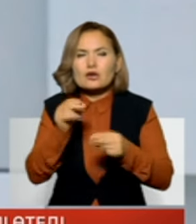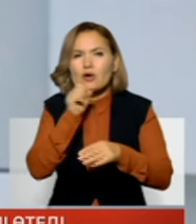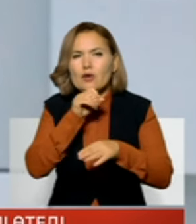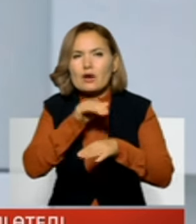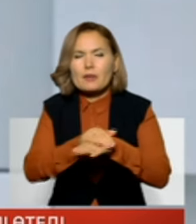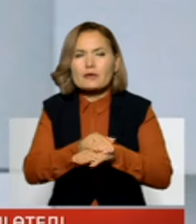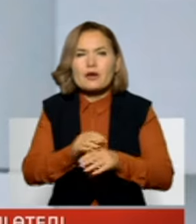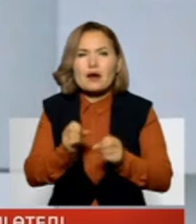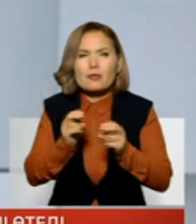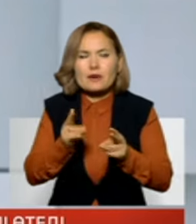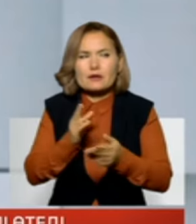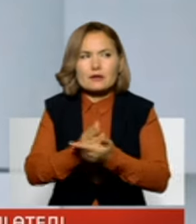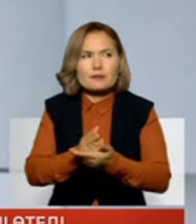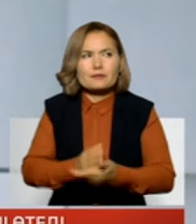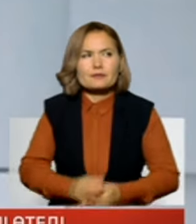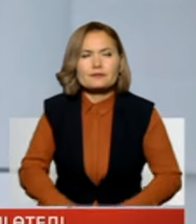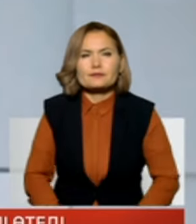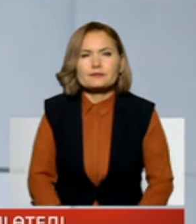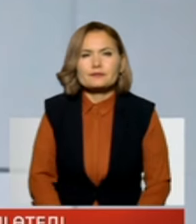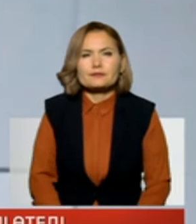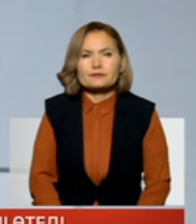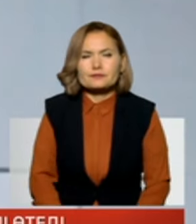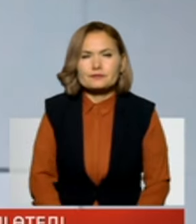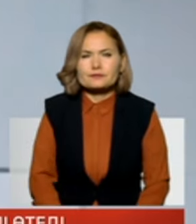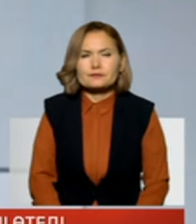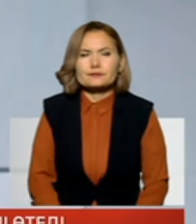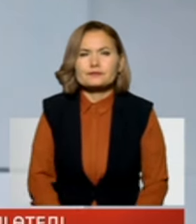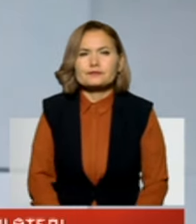Айдана Қуантхан алданбаудың жолдары туралы айтып береді.